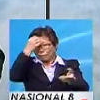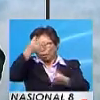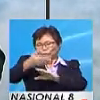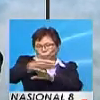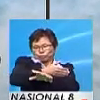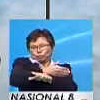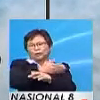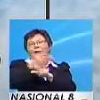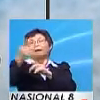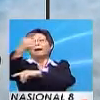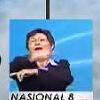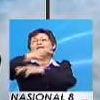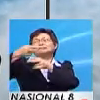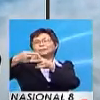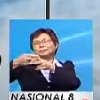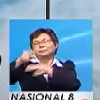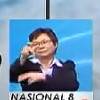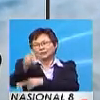penamaan